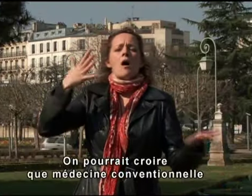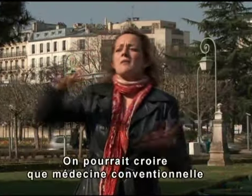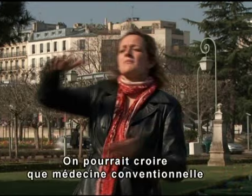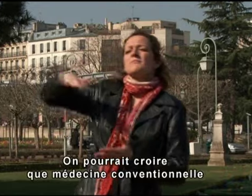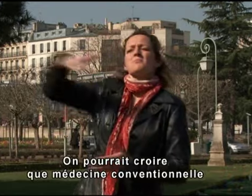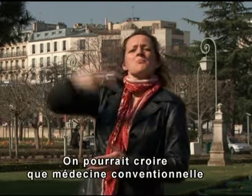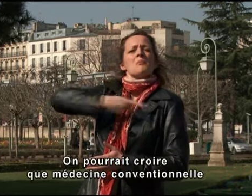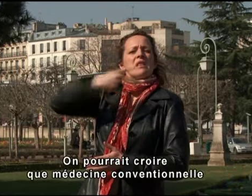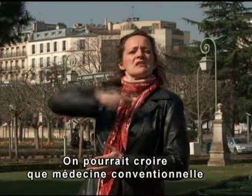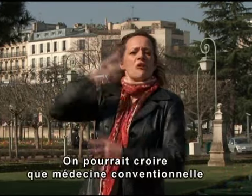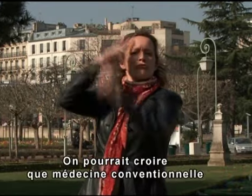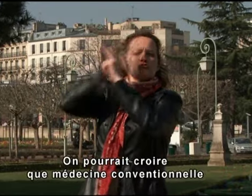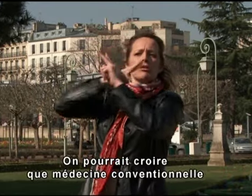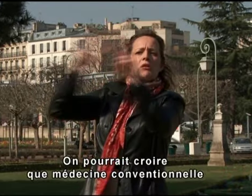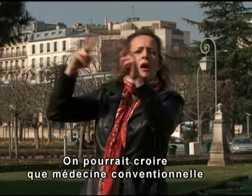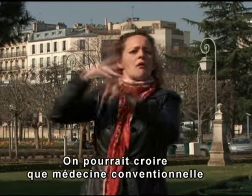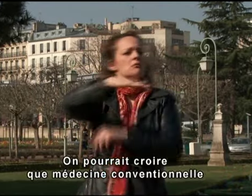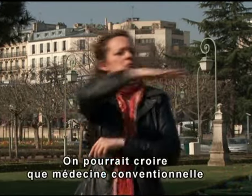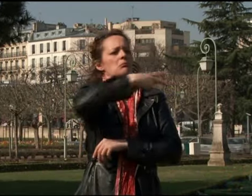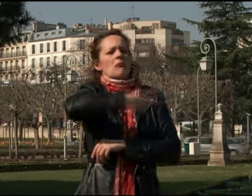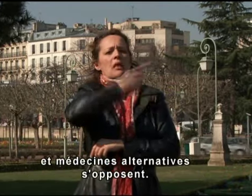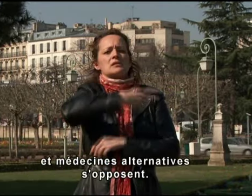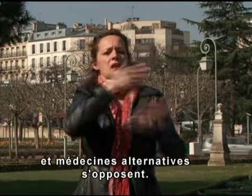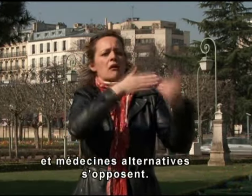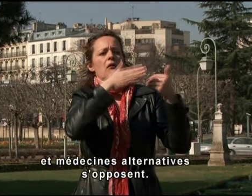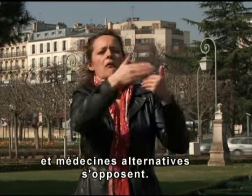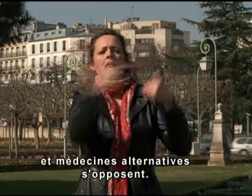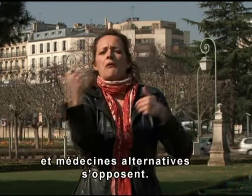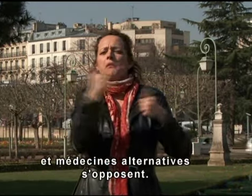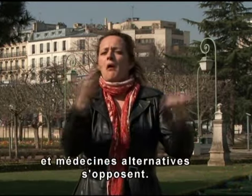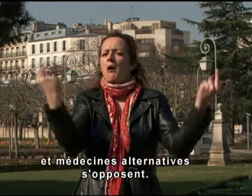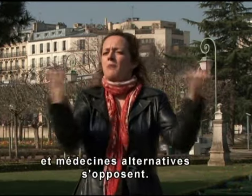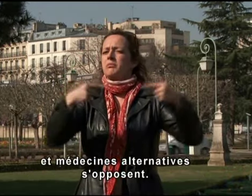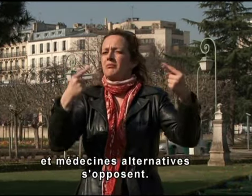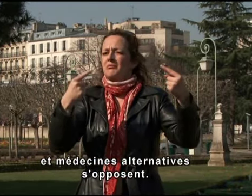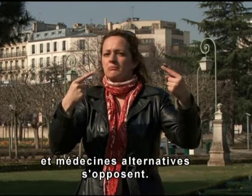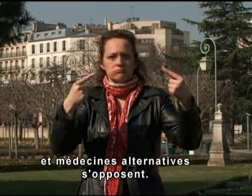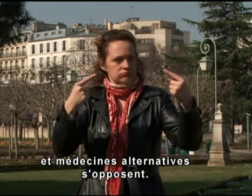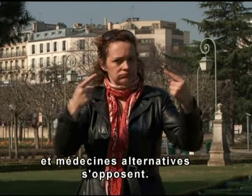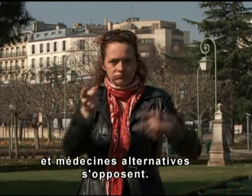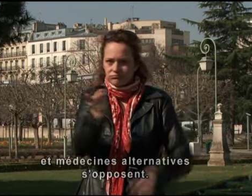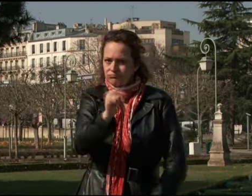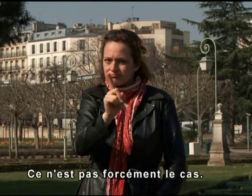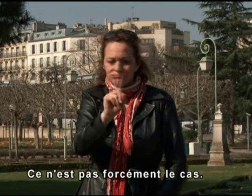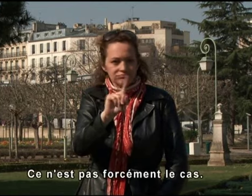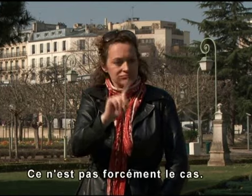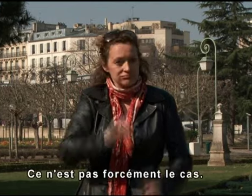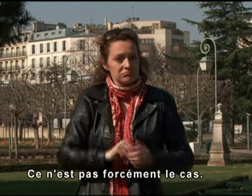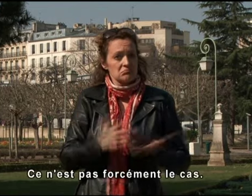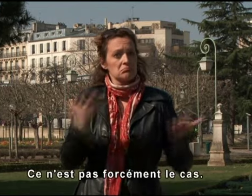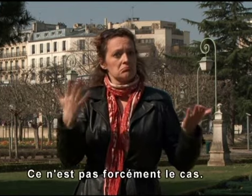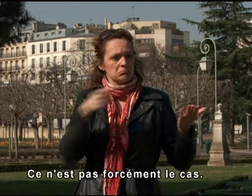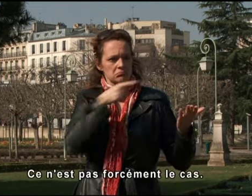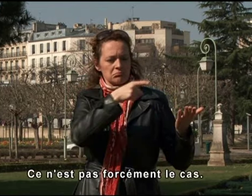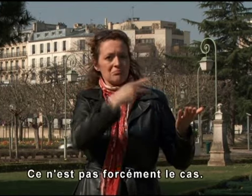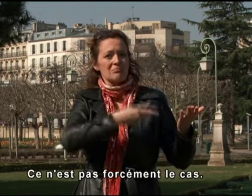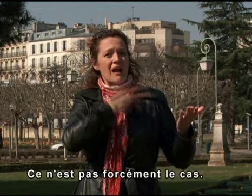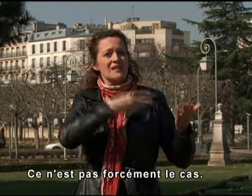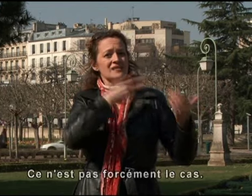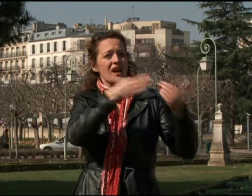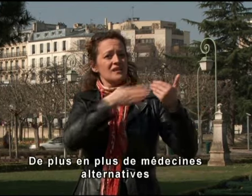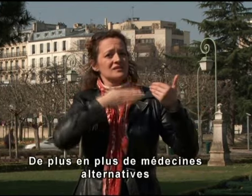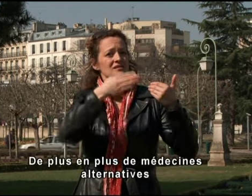On pourrait croire que médecine conventionnelle et médecine alternative s'opposent. Ce n'est pas forcément le